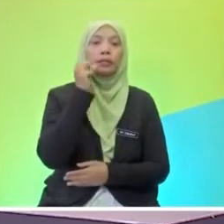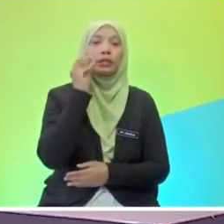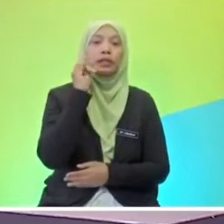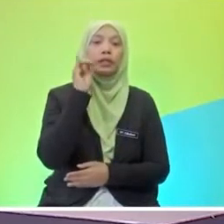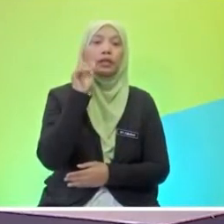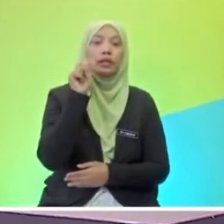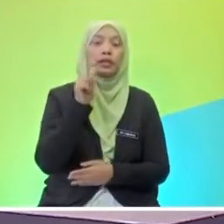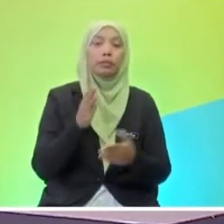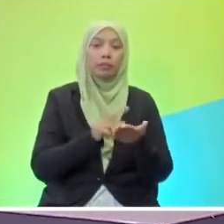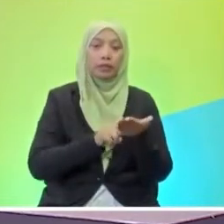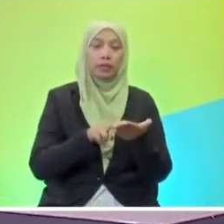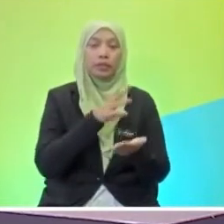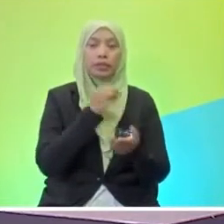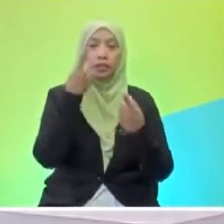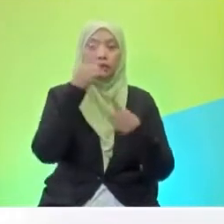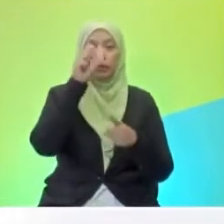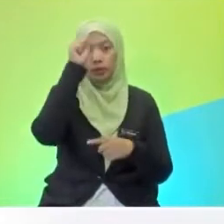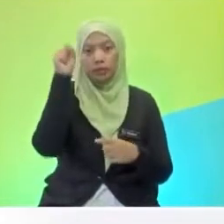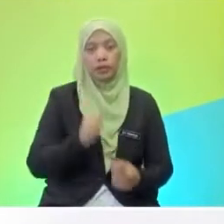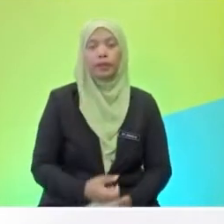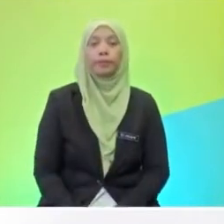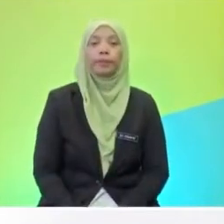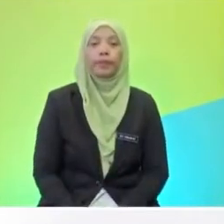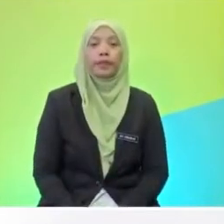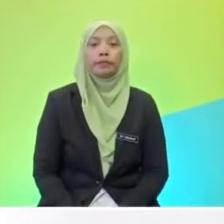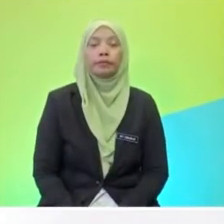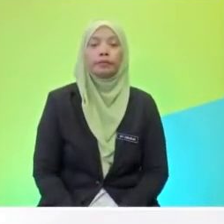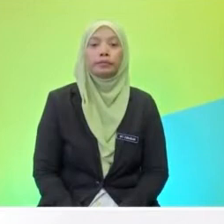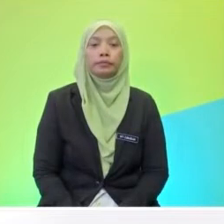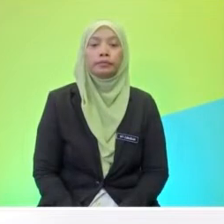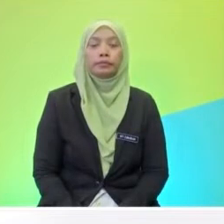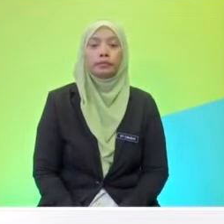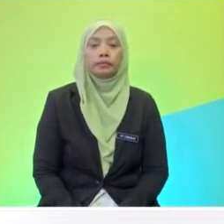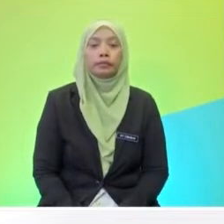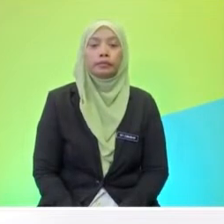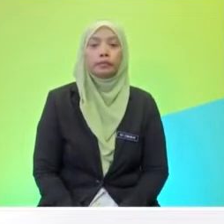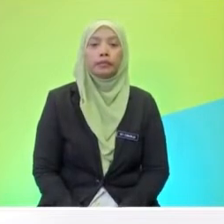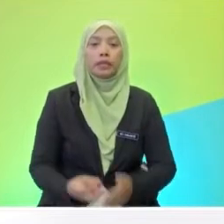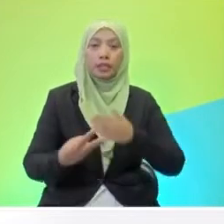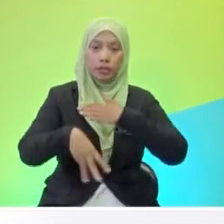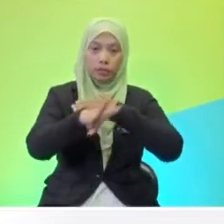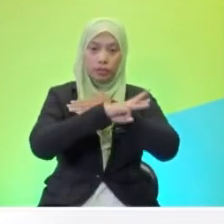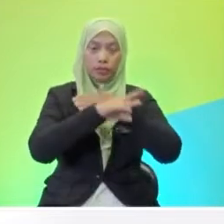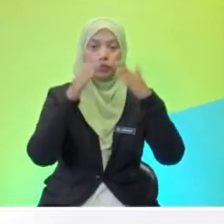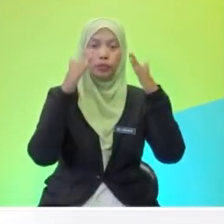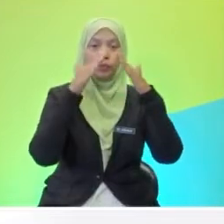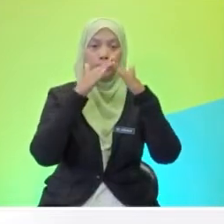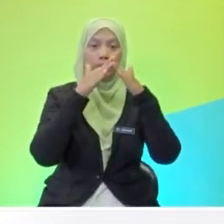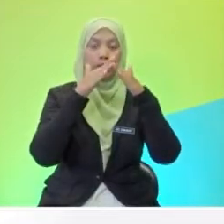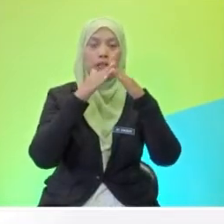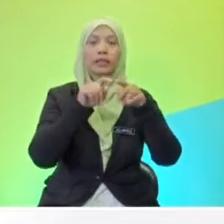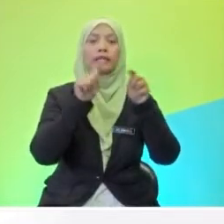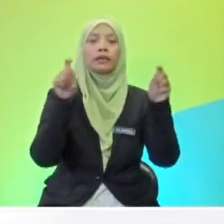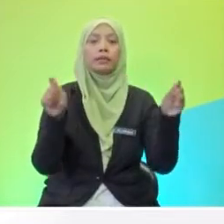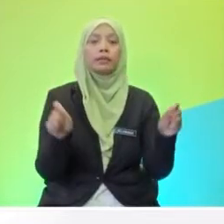Soalnya 3 menunjukkan dua kawasan perumahan Nah tekan tempat penyimpanan sisa